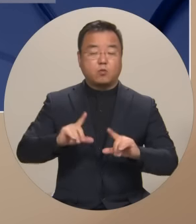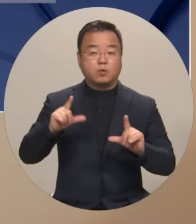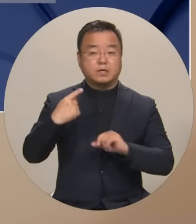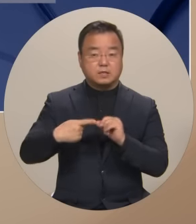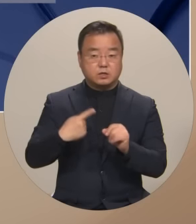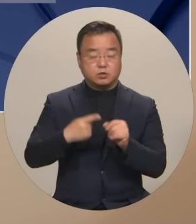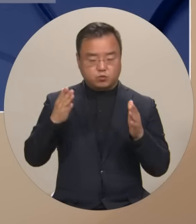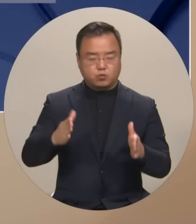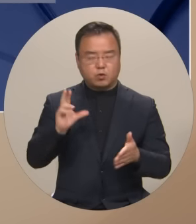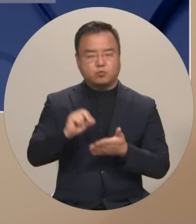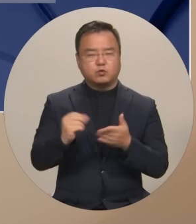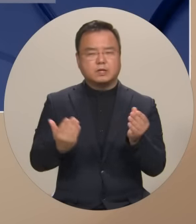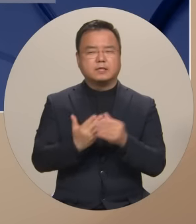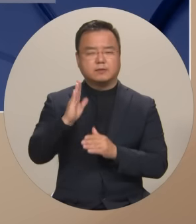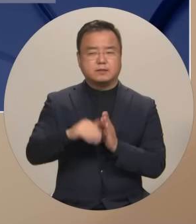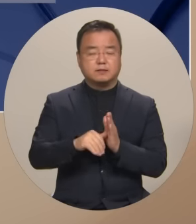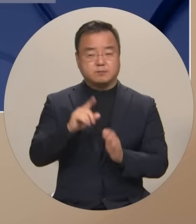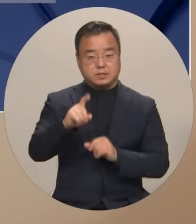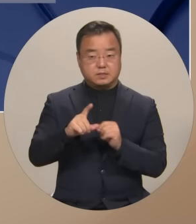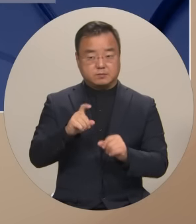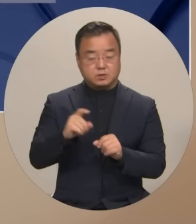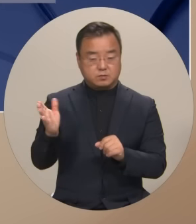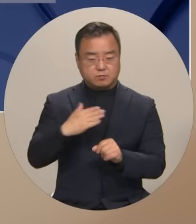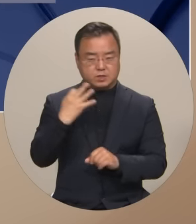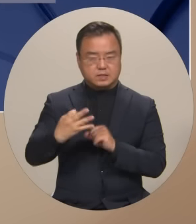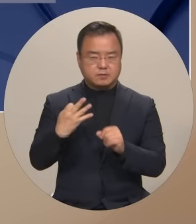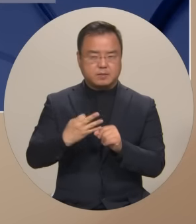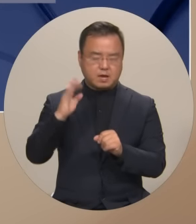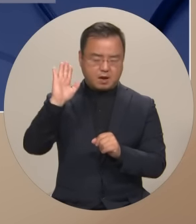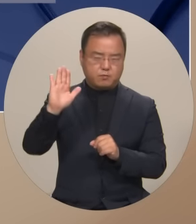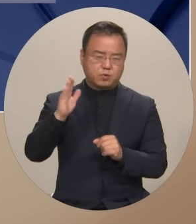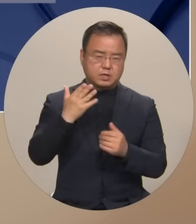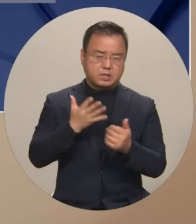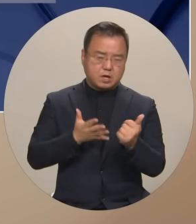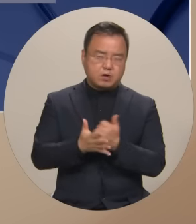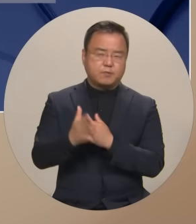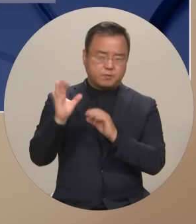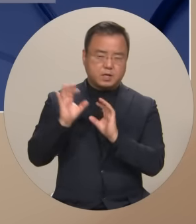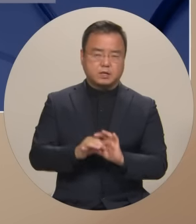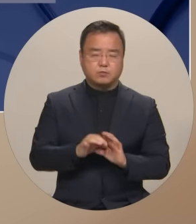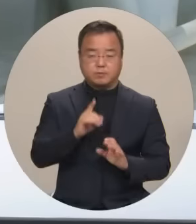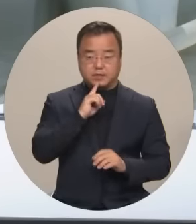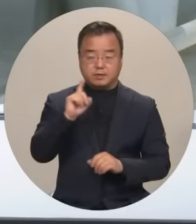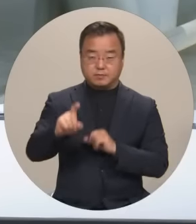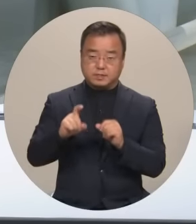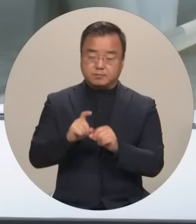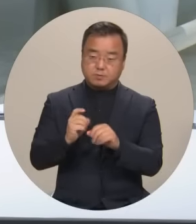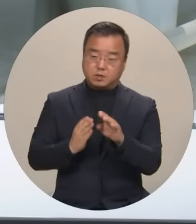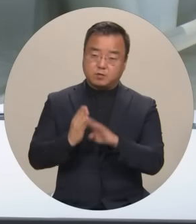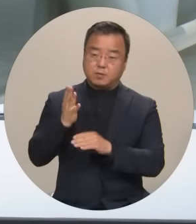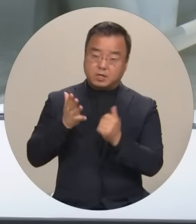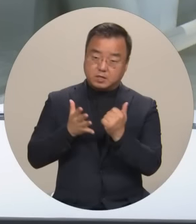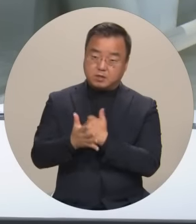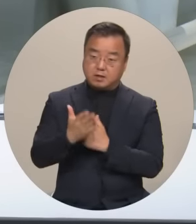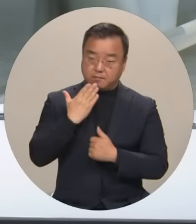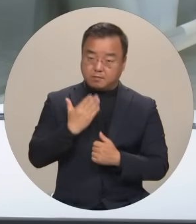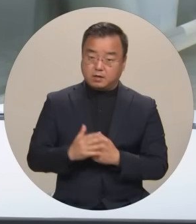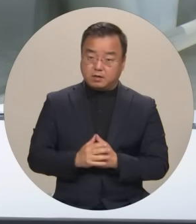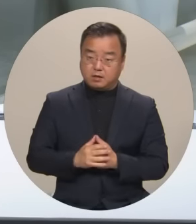발생할 경우 최소 11년에 14년간 영향이 계속될 것이라는 전망을 내놓기도 했습니다 10년 넘게 영향이 이어질 수도